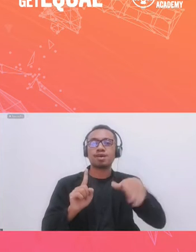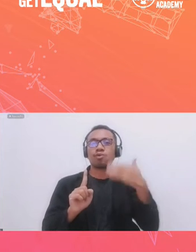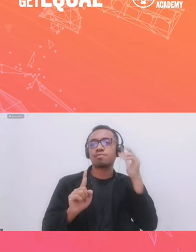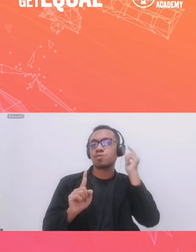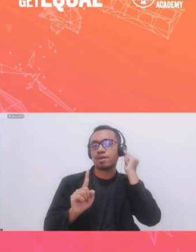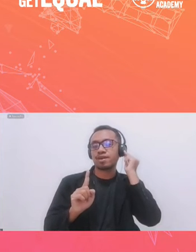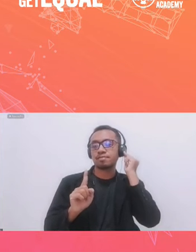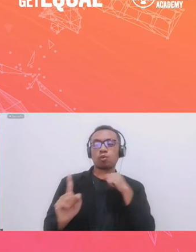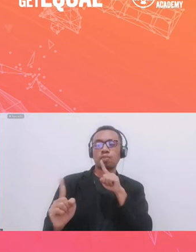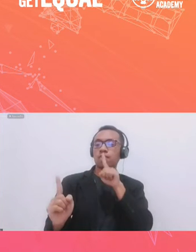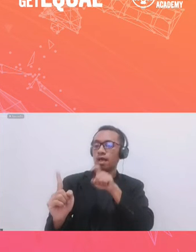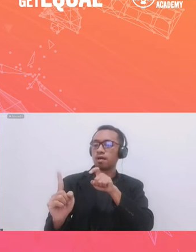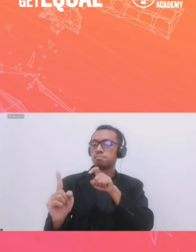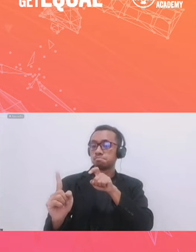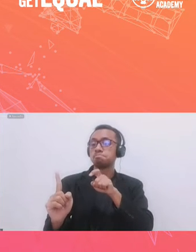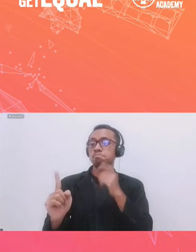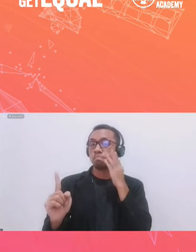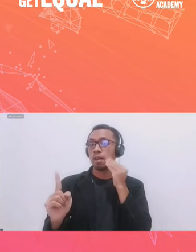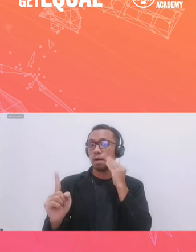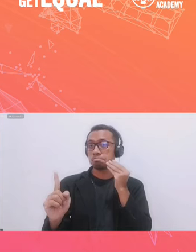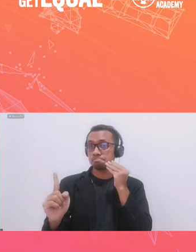dia, adik gimana pengalamannya